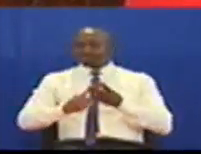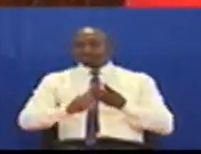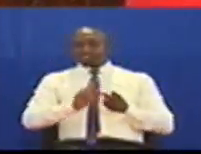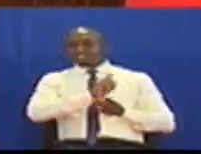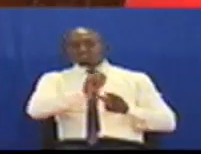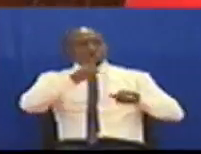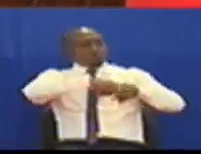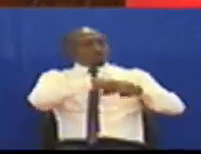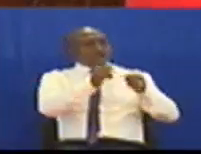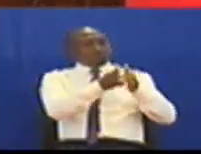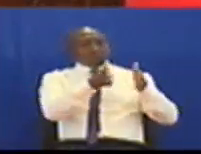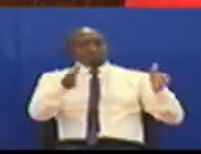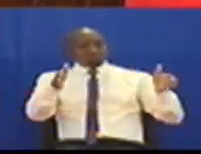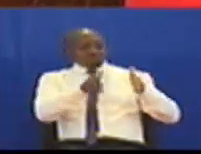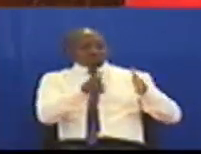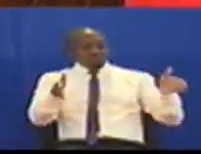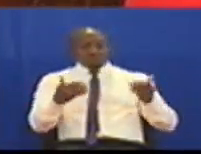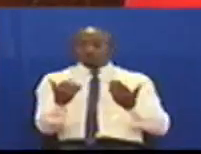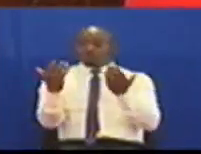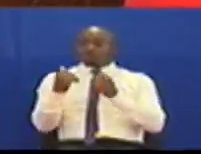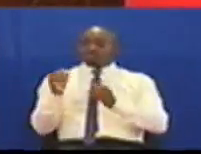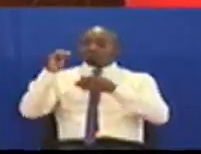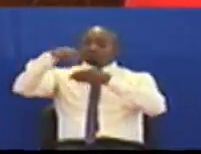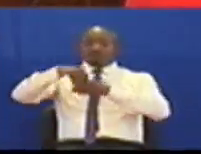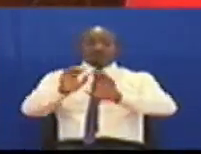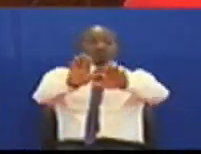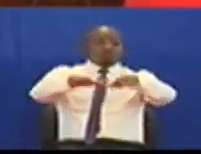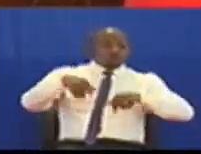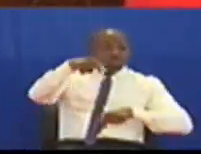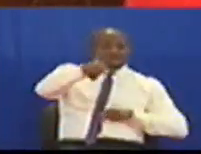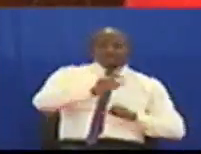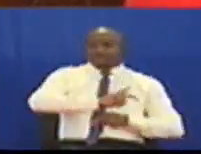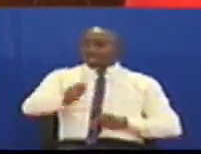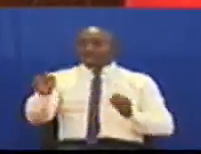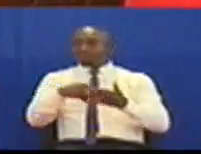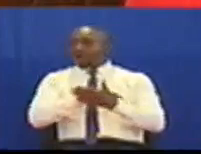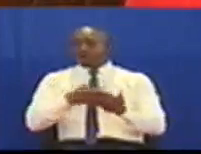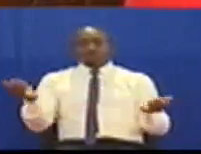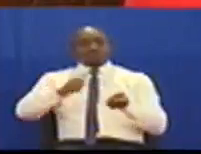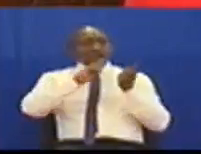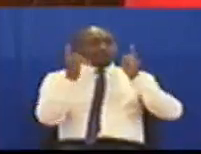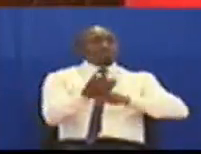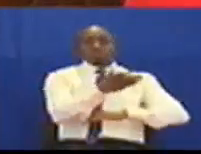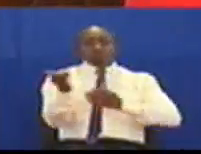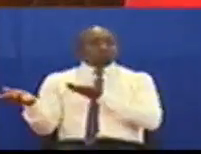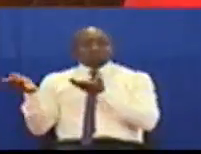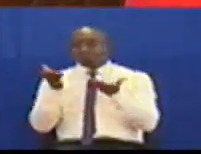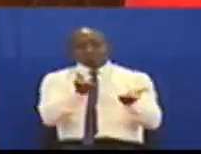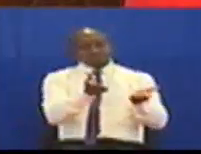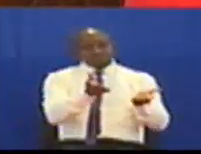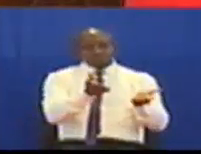about duration. Tunaweza tukakaa bungeni 5 years, lakini kama hujaleta mabadiliko yoyote hata katika bunge,